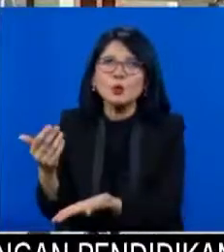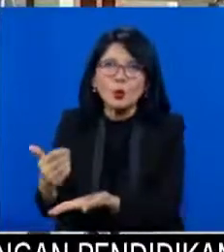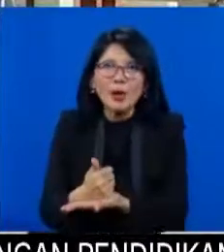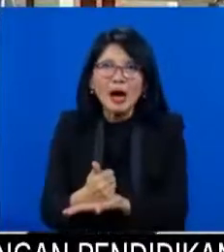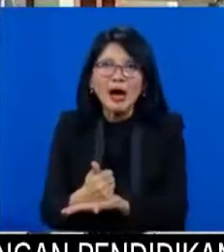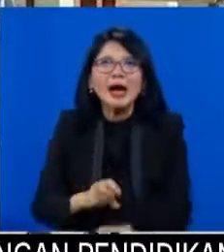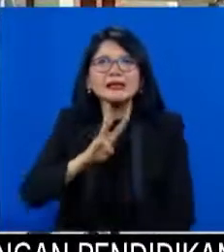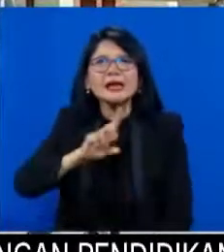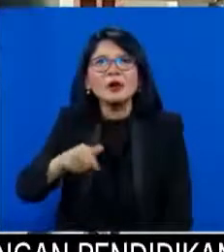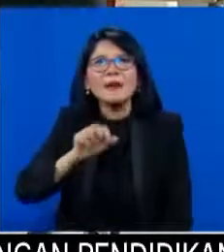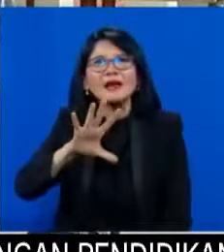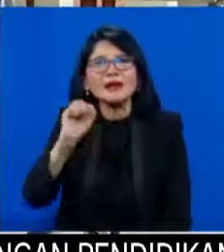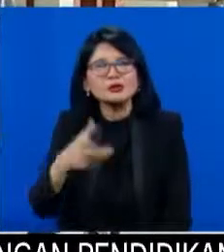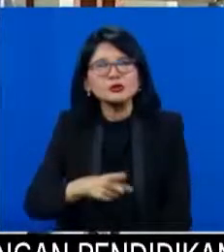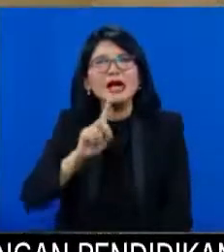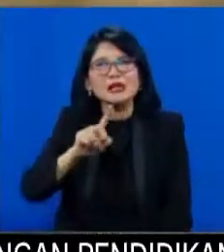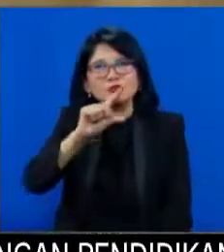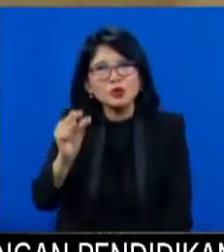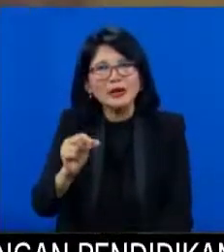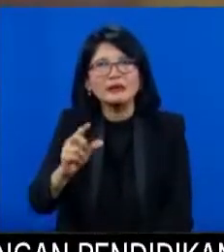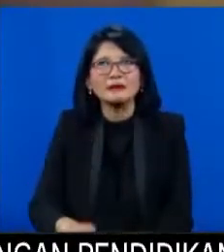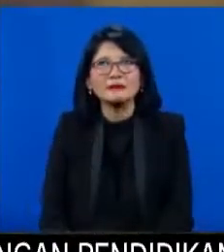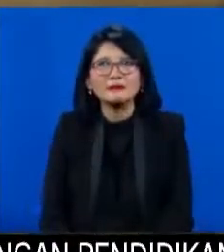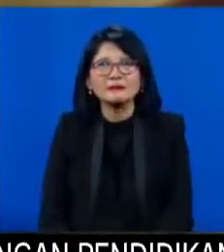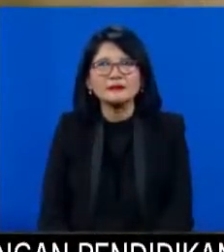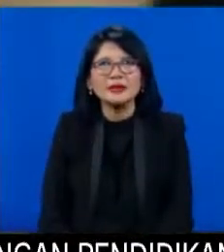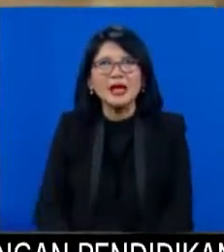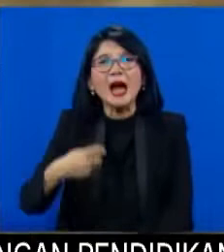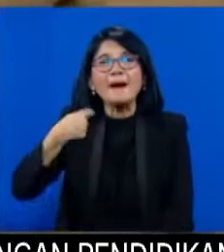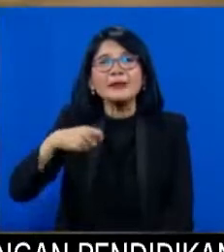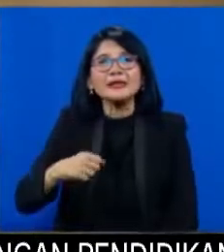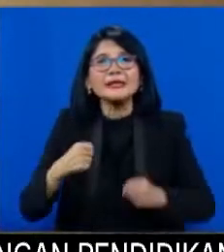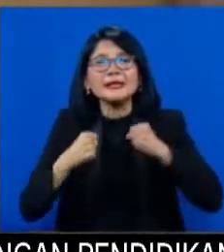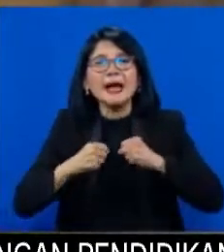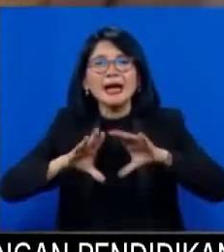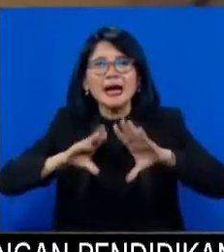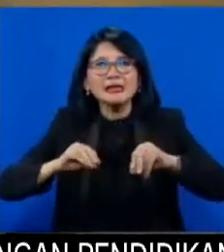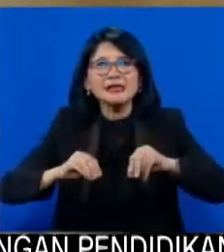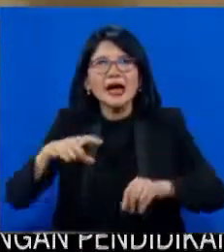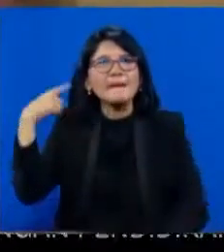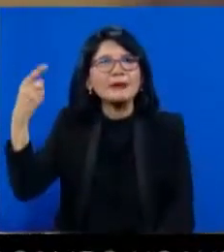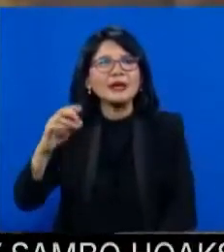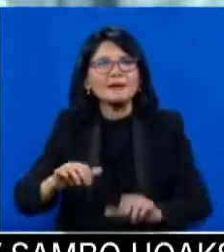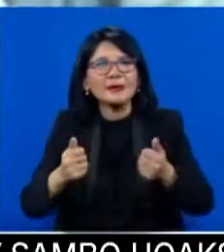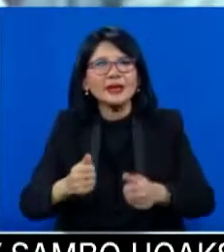bergaji Rp3,5 juta per bulan. Menaker Ida Fauziah mengungkapkan pemerintah menyiapkan anggaran